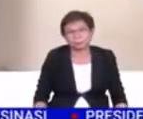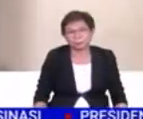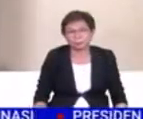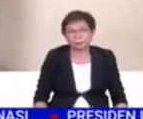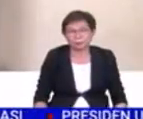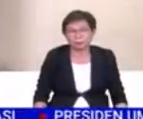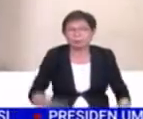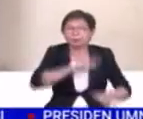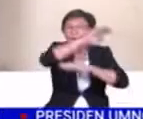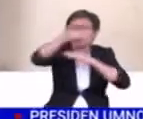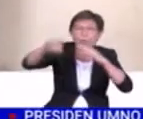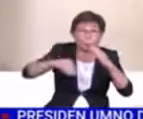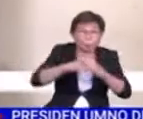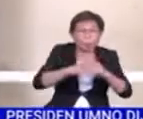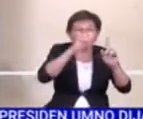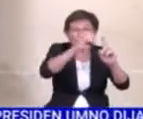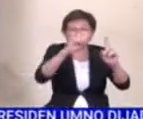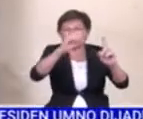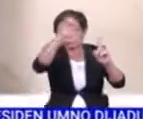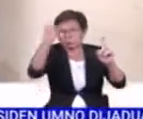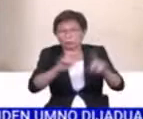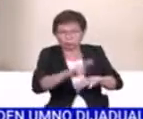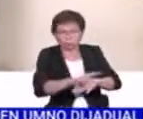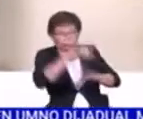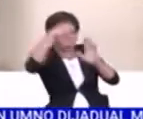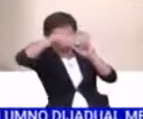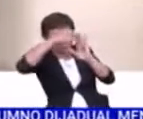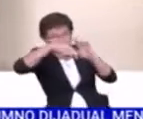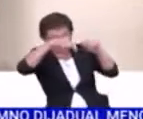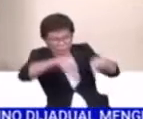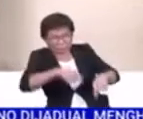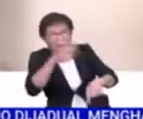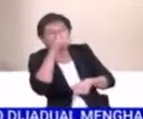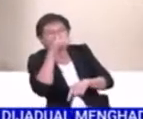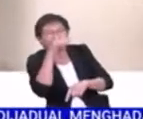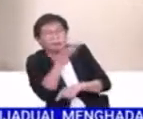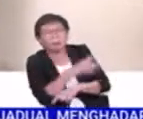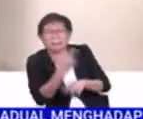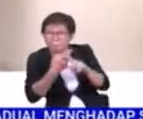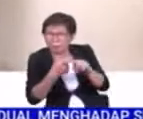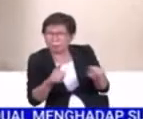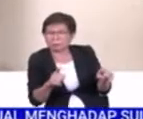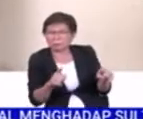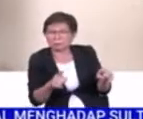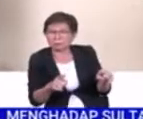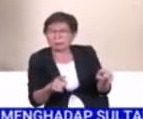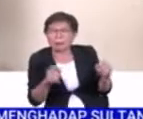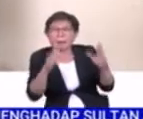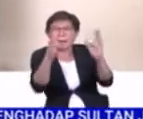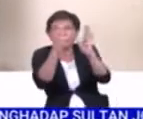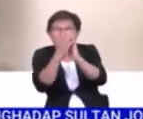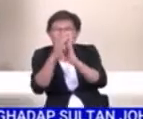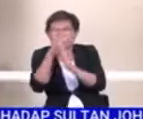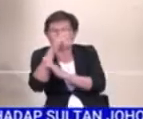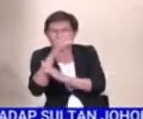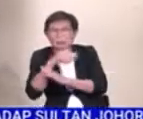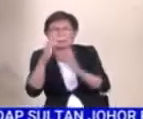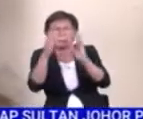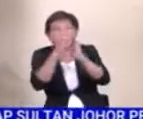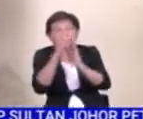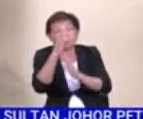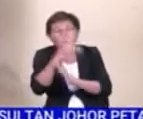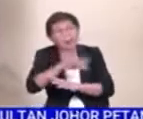erpan1140 kita gunakan lokasi pengeboran di market tapi 456 like itu berada